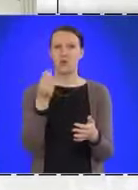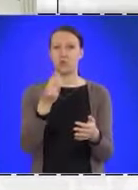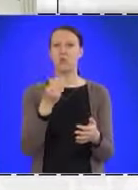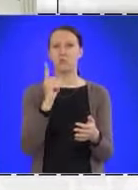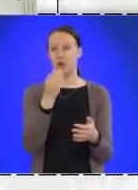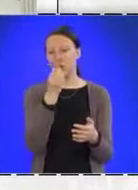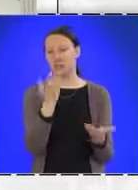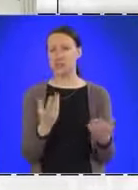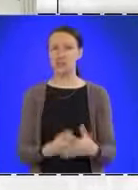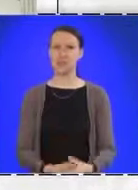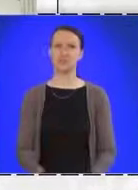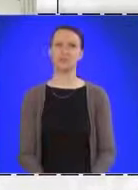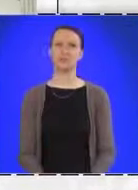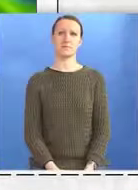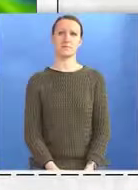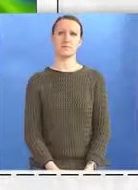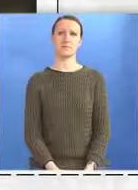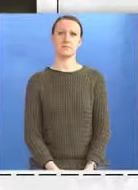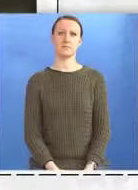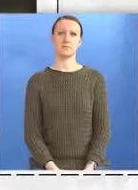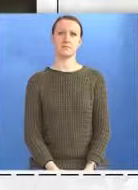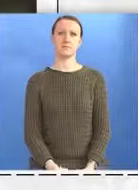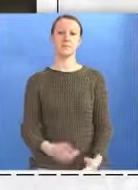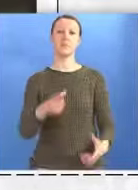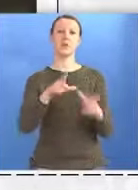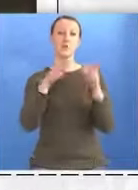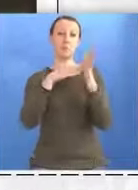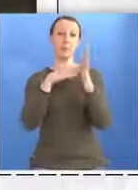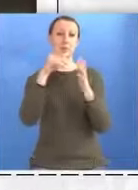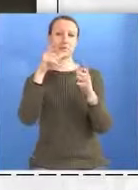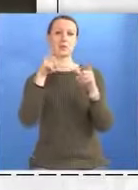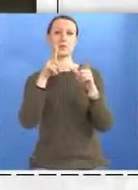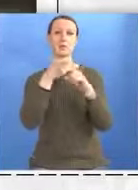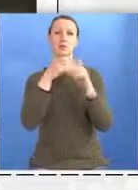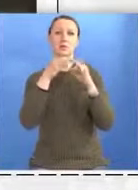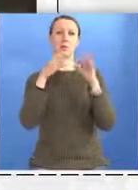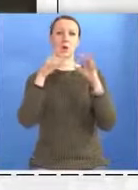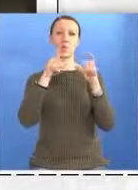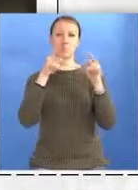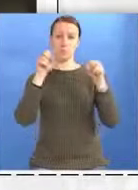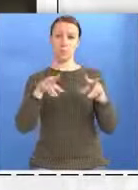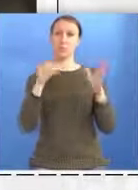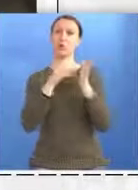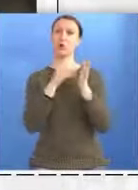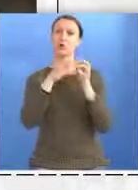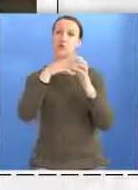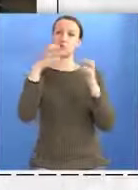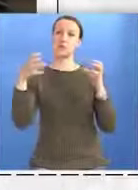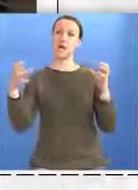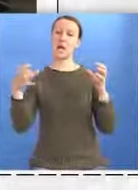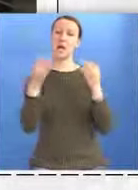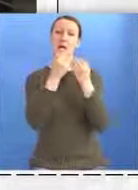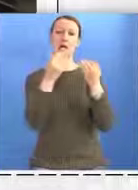dobro došlo, naravno i umjetnici moraju jesti. U multimedijalnom centru Luka u Puli još uvijek je u tijeku